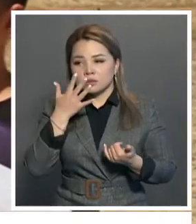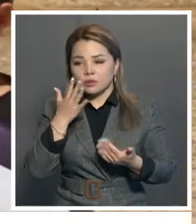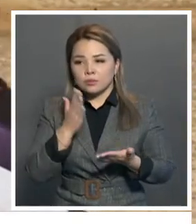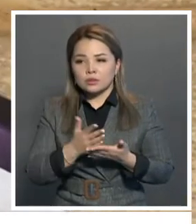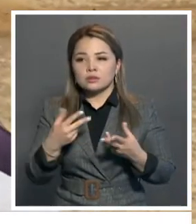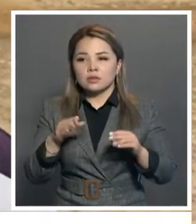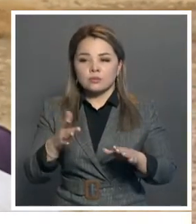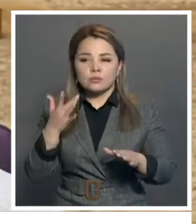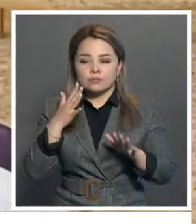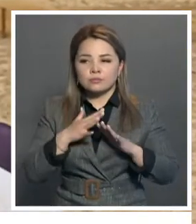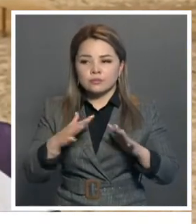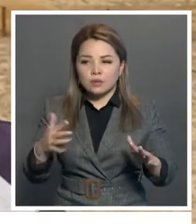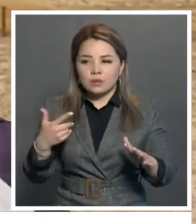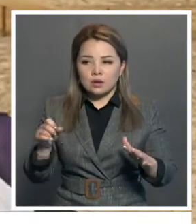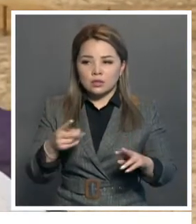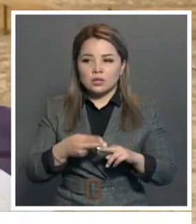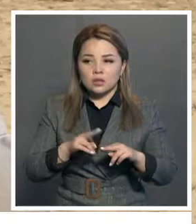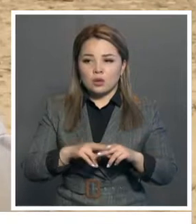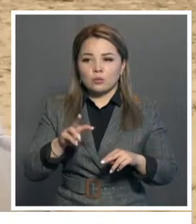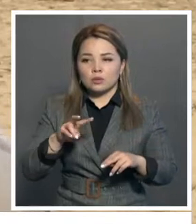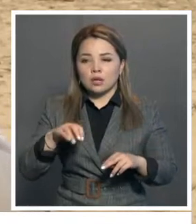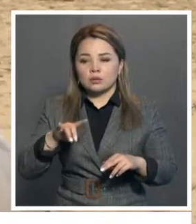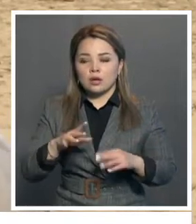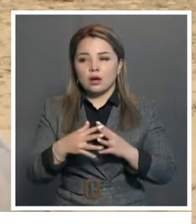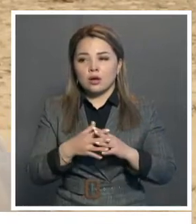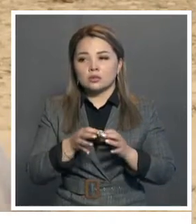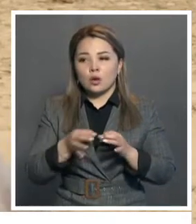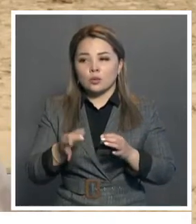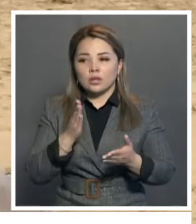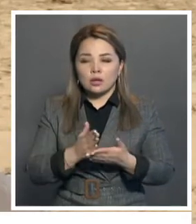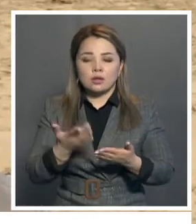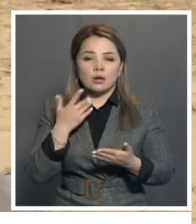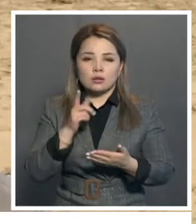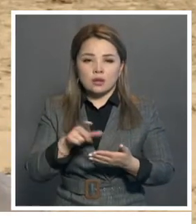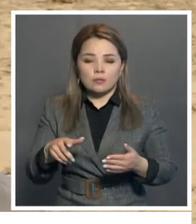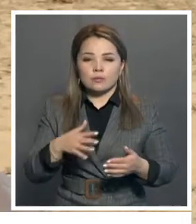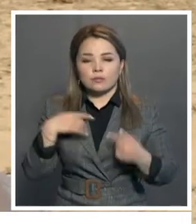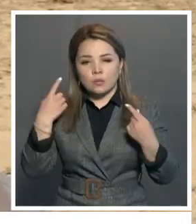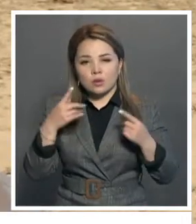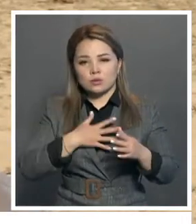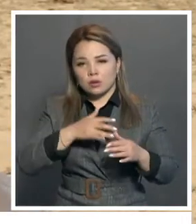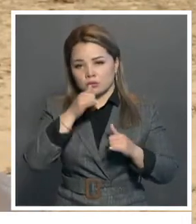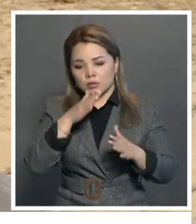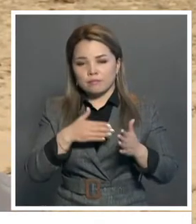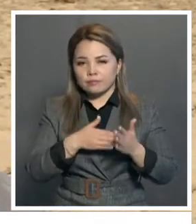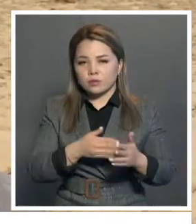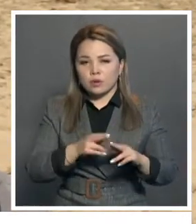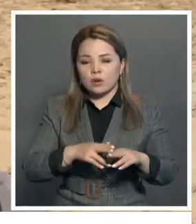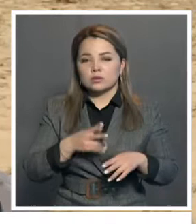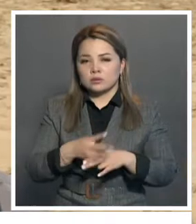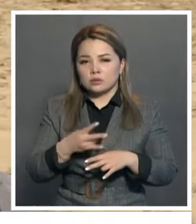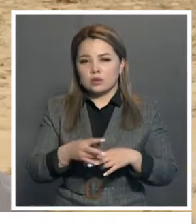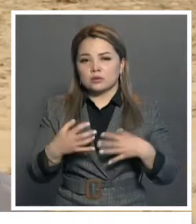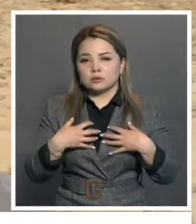Қай жерде болмасын. Осы Мұңайлы ауданында. Ондай кезде не толқы адам малды дей алмай қалады.